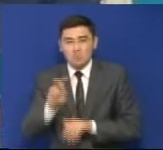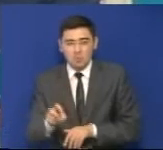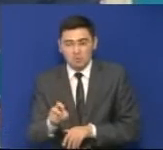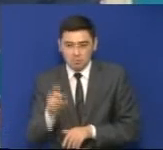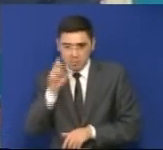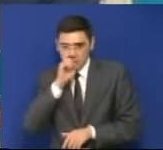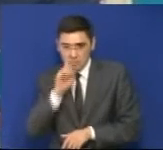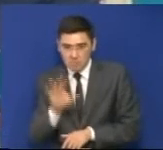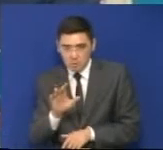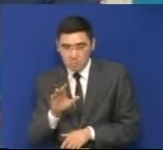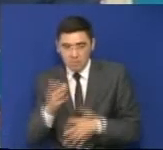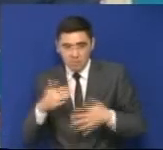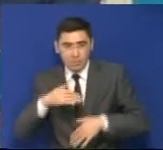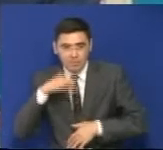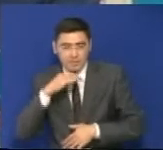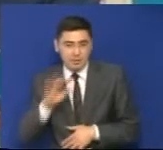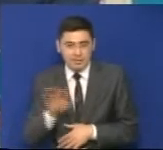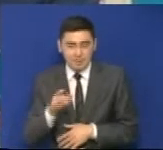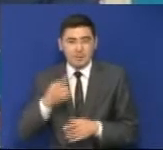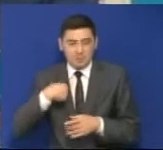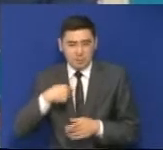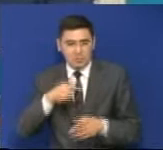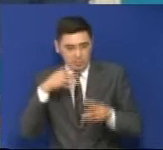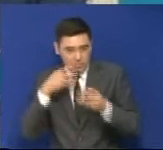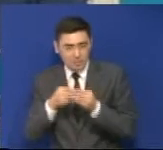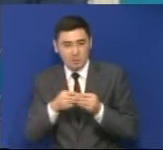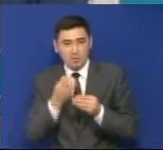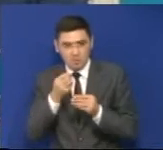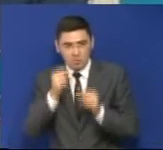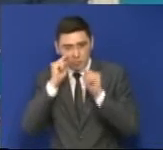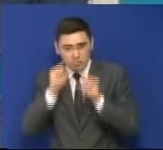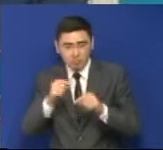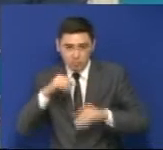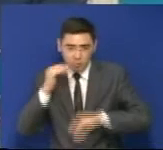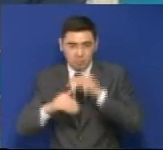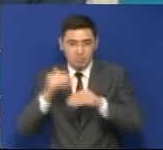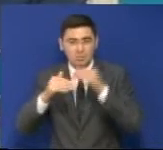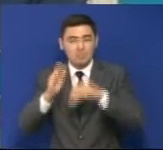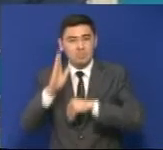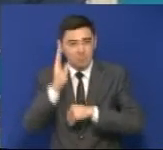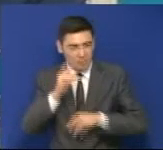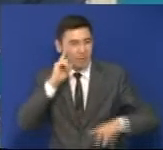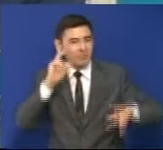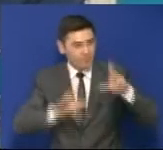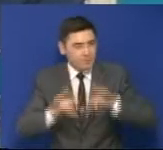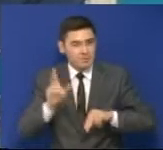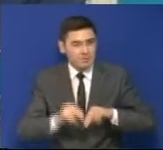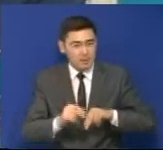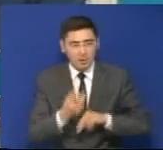емес. Сондықтан бұл жұмыс келешекте де жалғасын табады деп мен үміттенемін. Сонымен